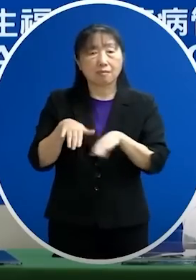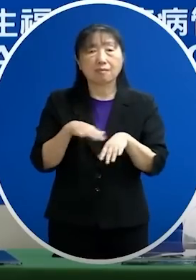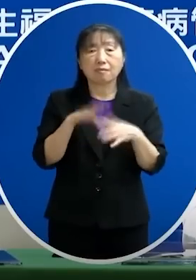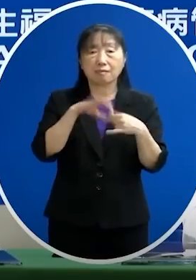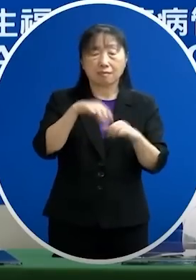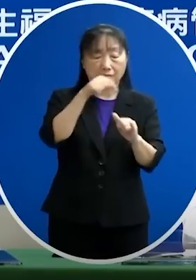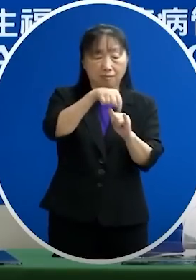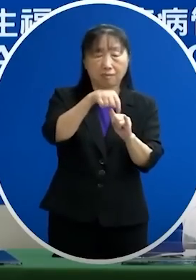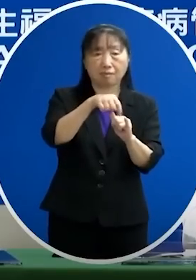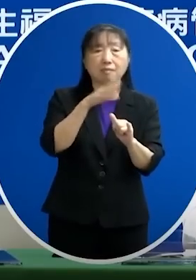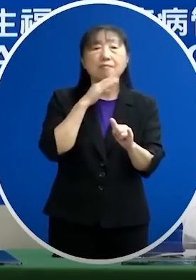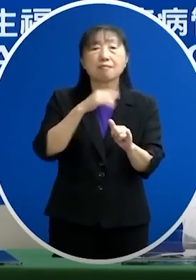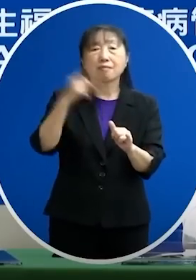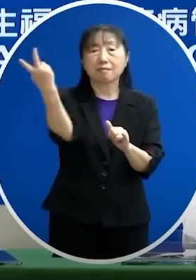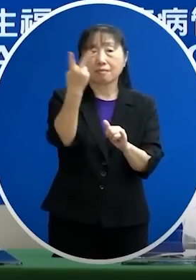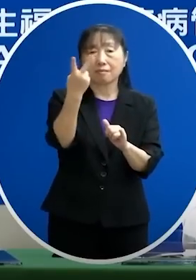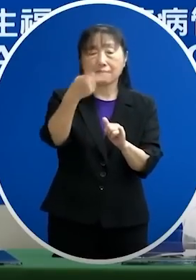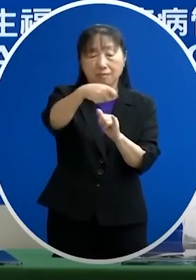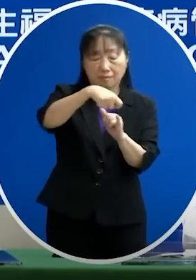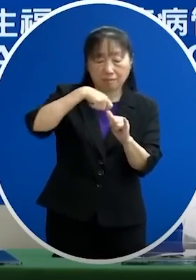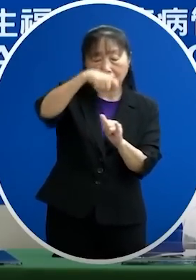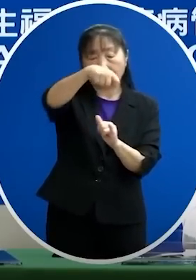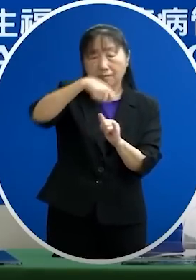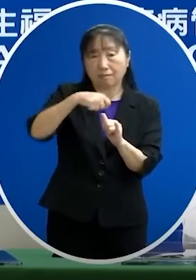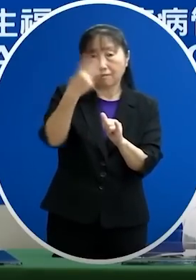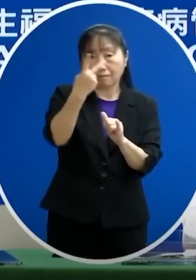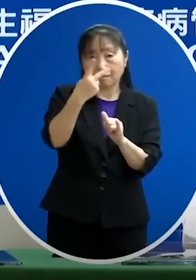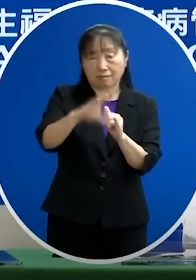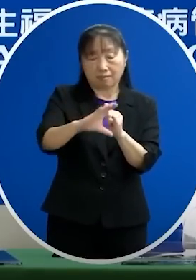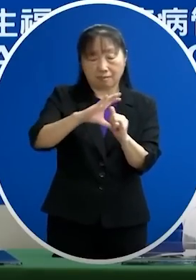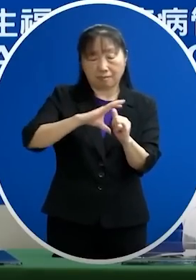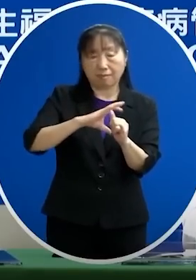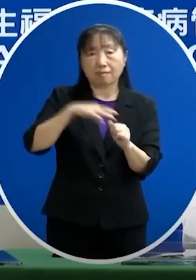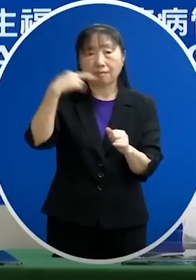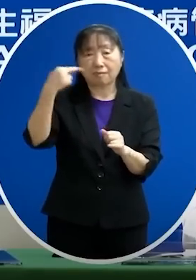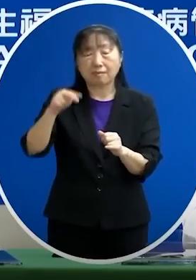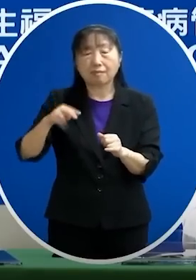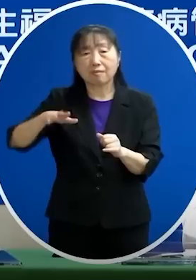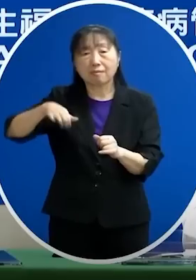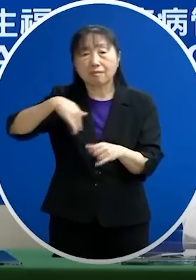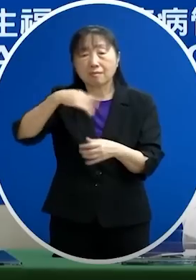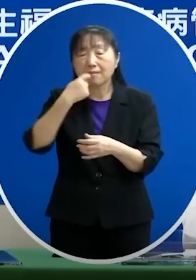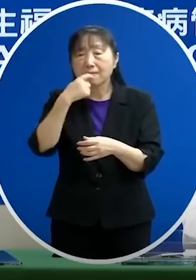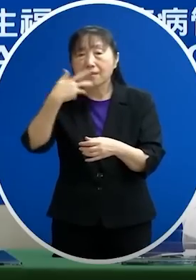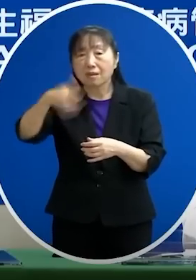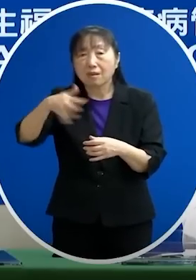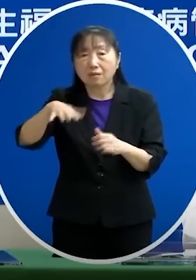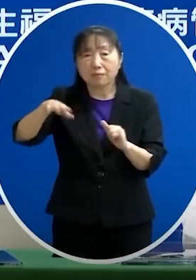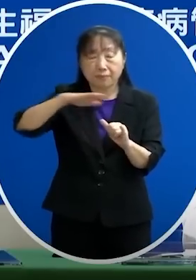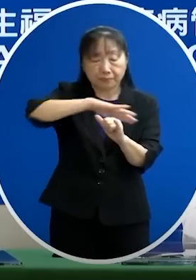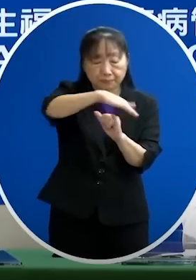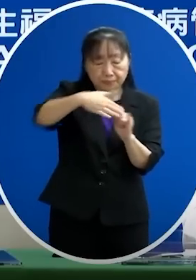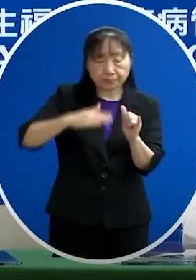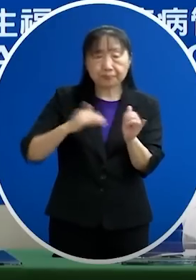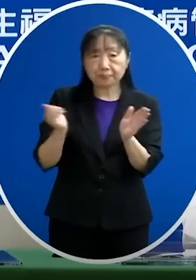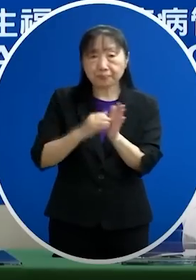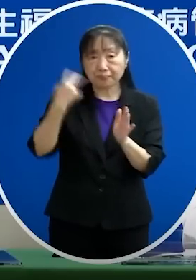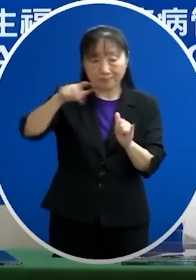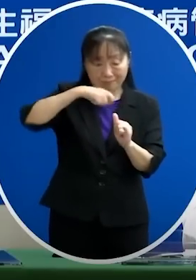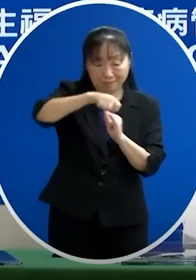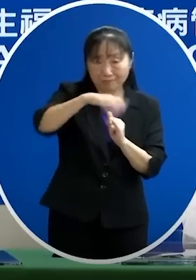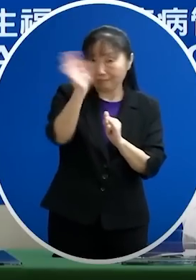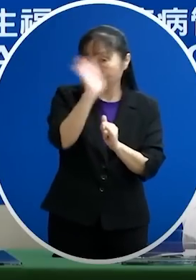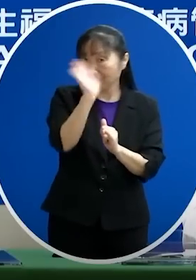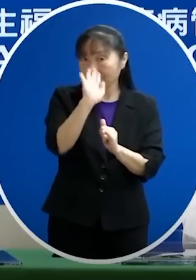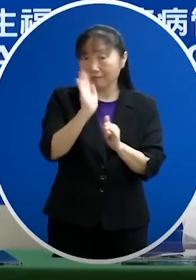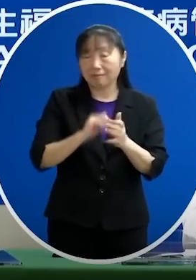体装入2层的尸袋后，以稀释的漂白水抹拭，不可以再打开所以因为